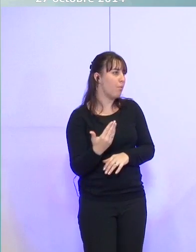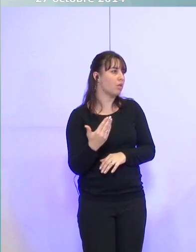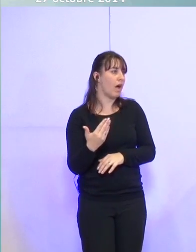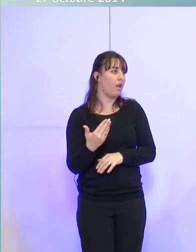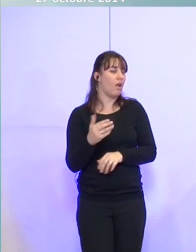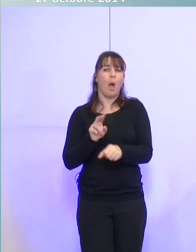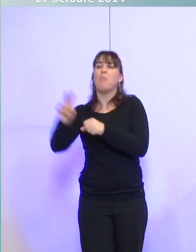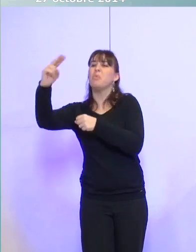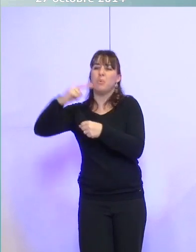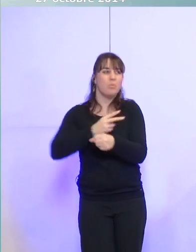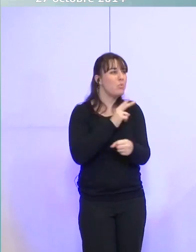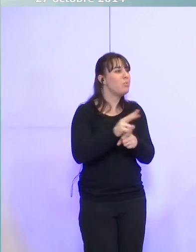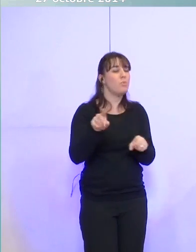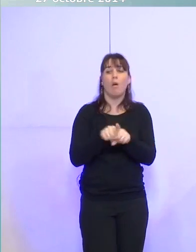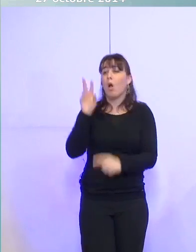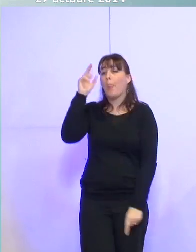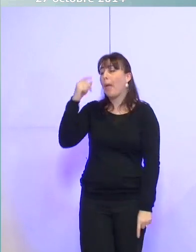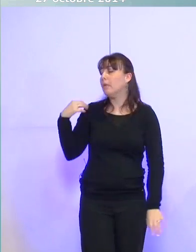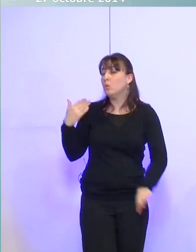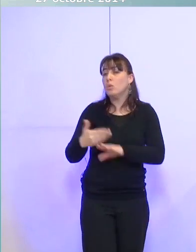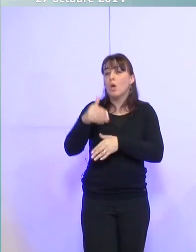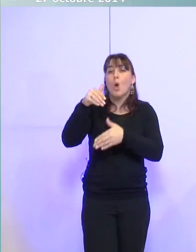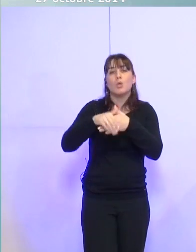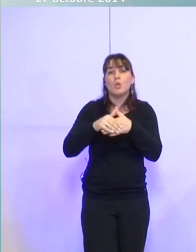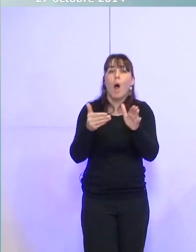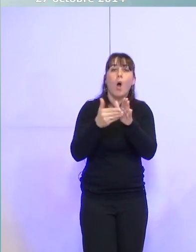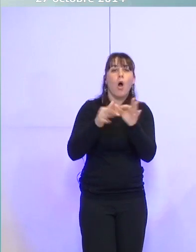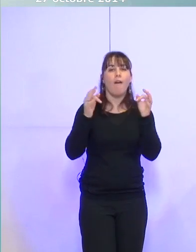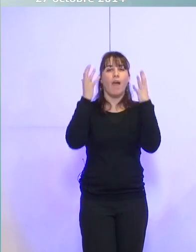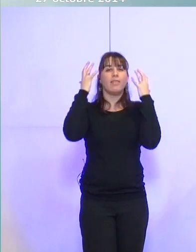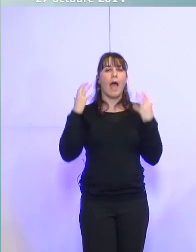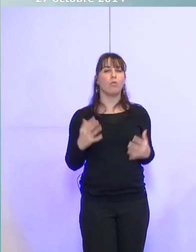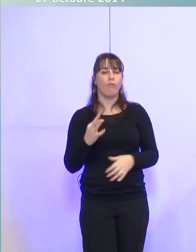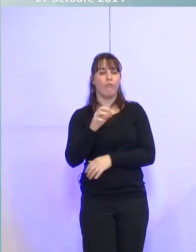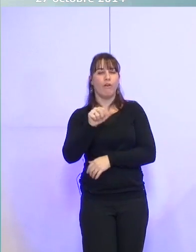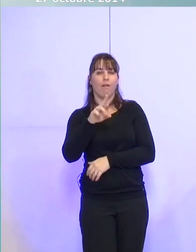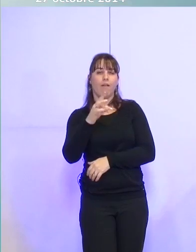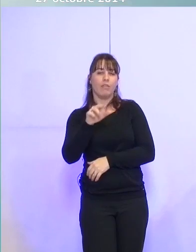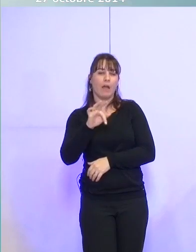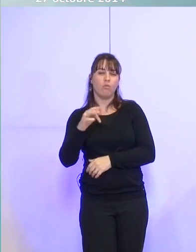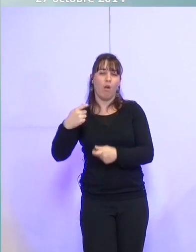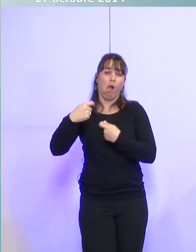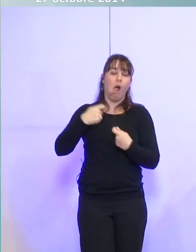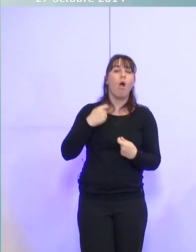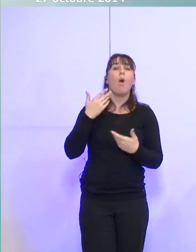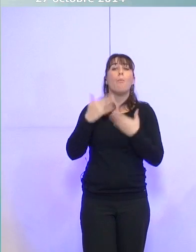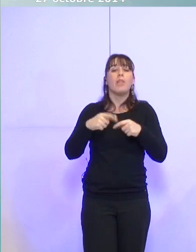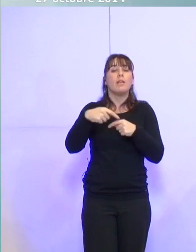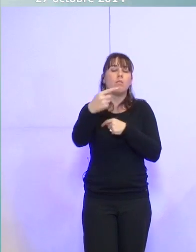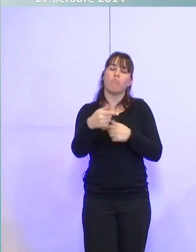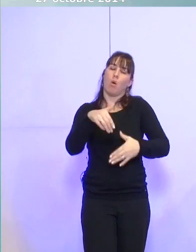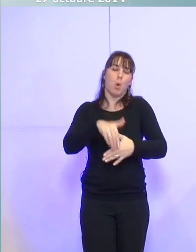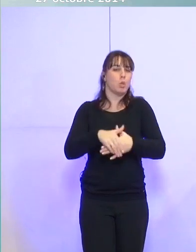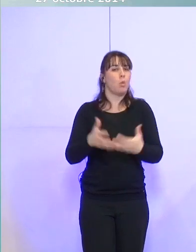d'oiseaux habituels à la figure. Nous en sommes habitués. Ce soir, j'ai eu droit au Tartuffe ou à d'autres choses. Mais écoutez, il y en aura peut-être d'autres, mais nous, nous souhaitons ce